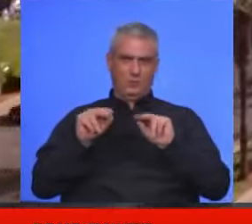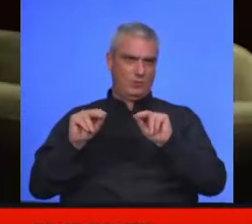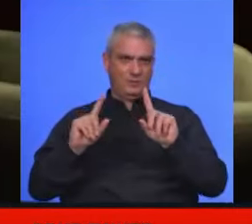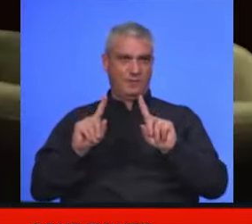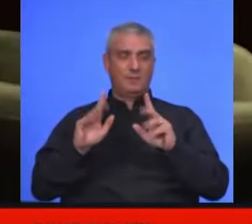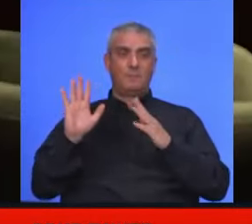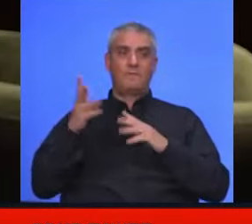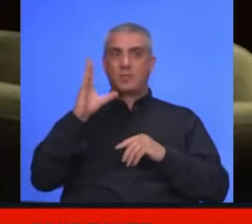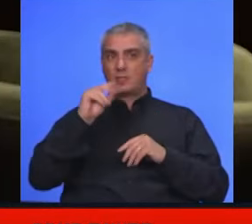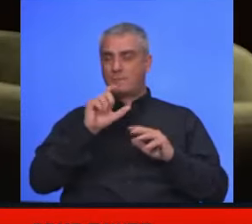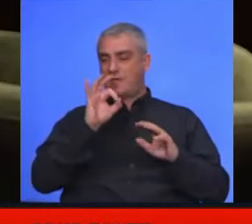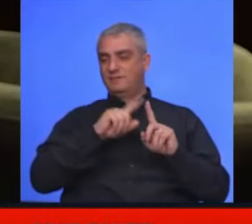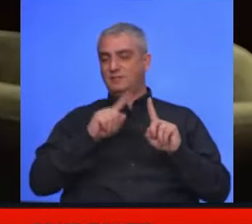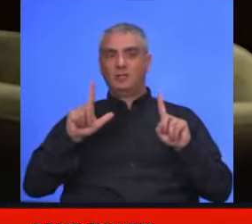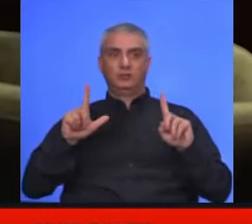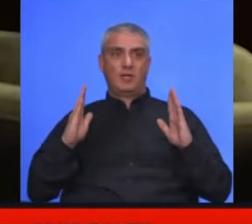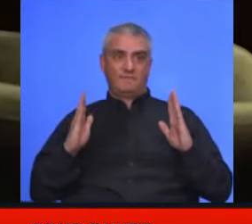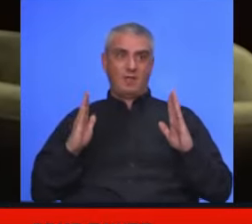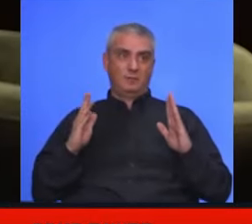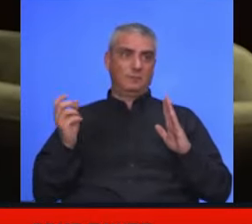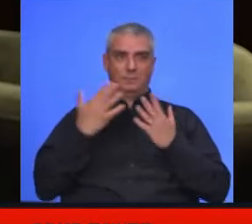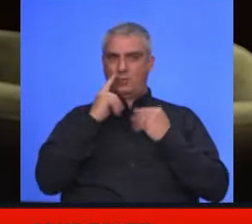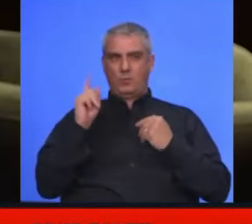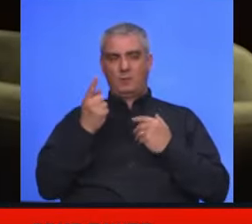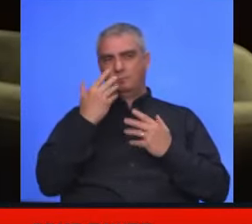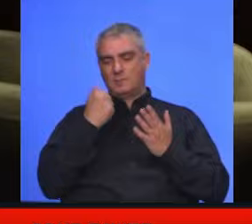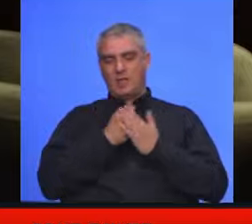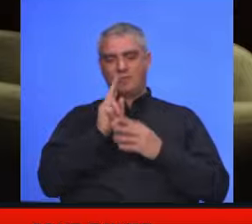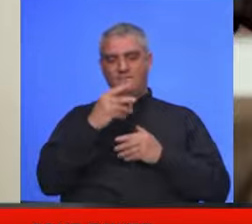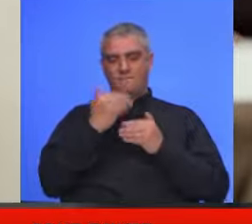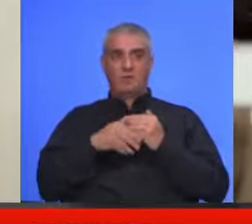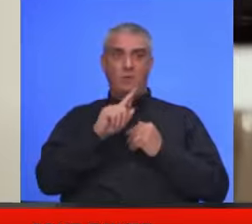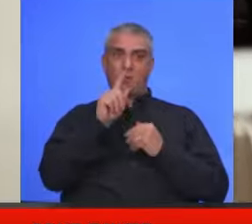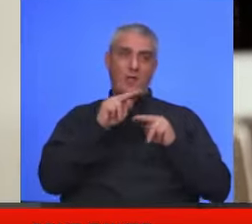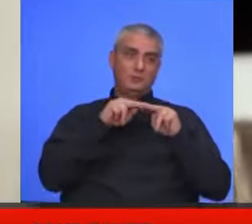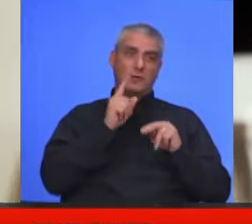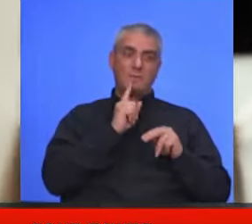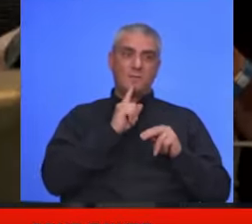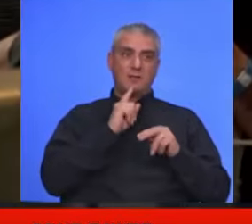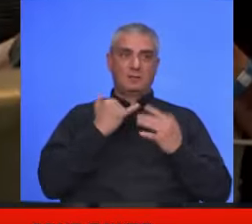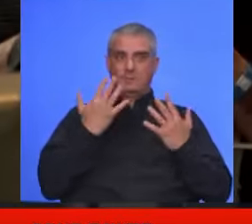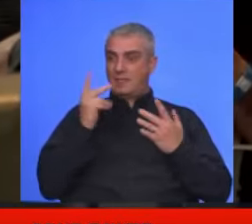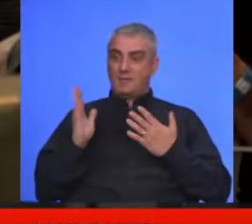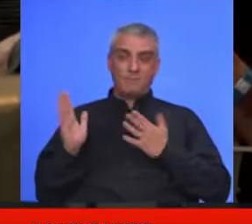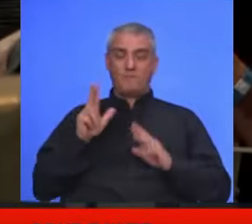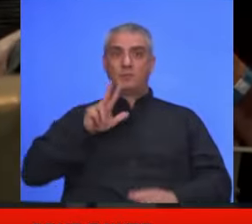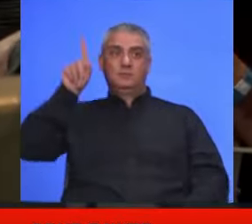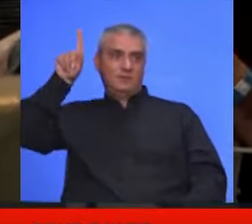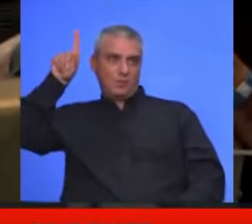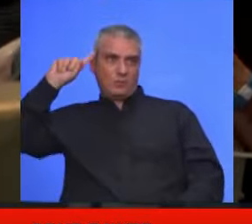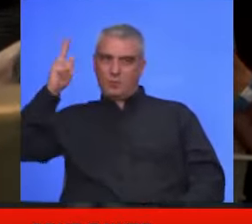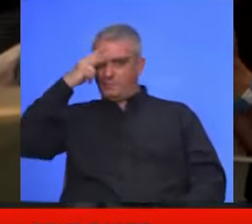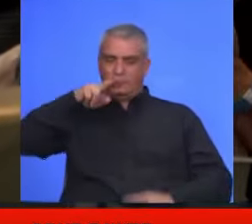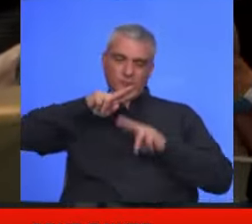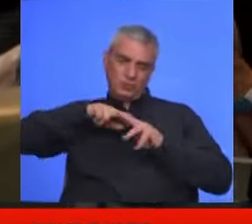מפוני הדרום 0-7, ברור לכולם שהם יעזבו עד סוף פברואר, אולי ישארו טיפה. בא בשעה שמפוני הצפון, כולם מבינים שהם